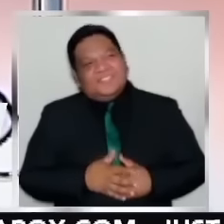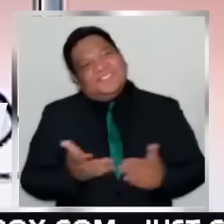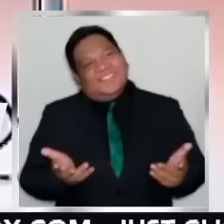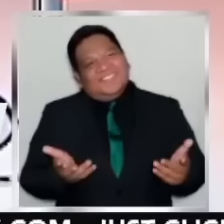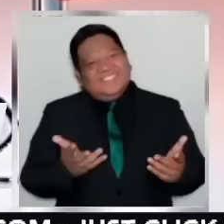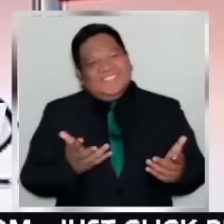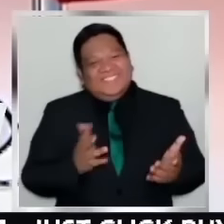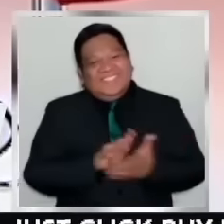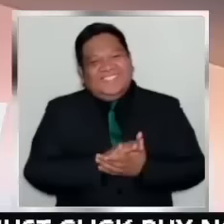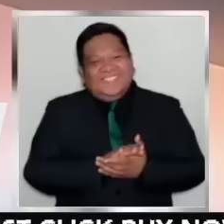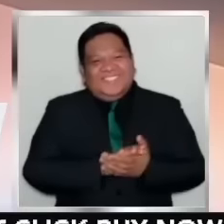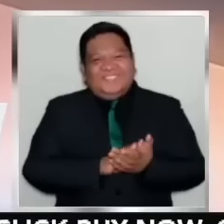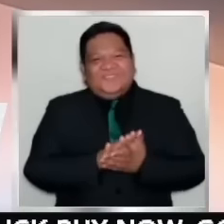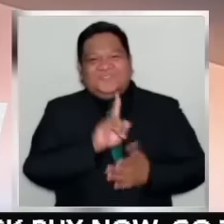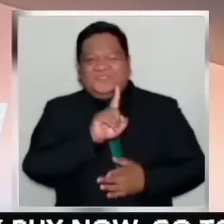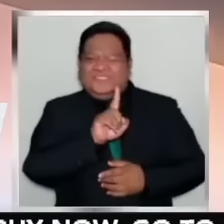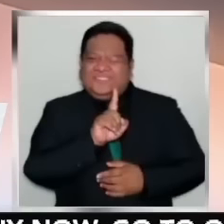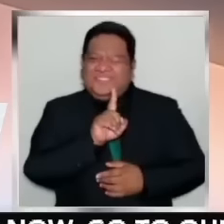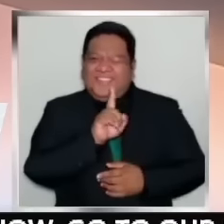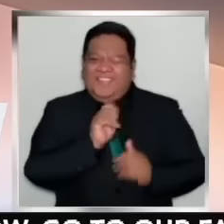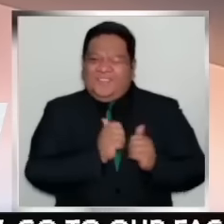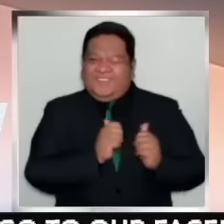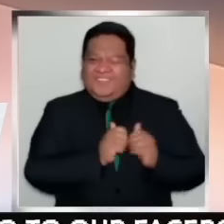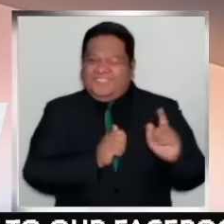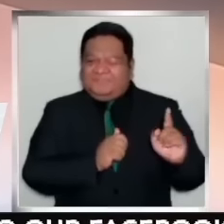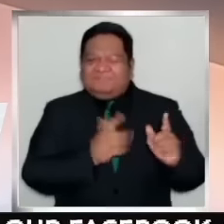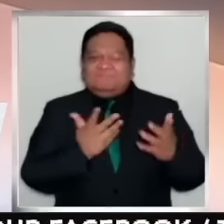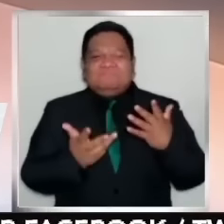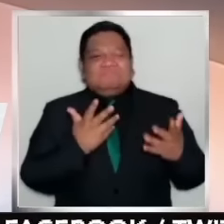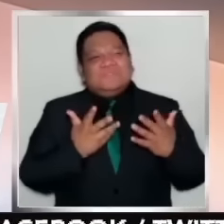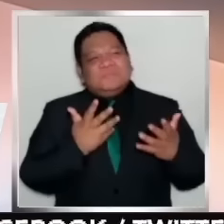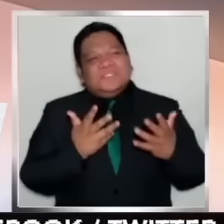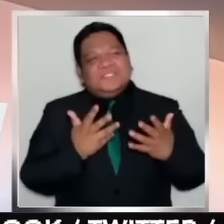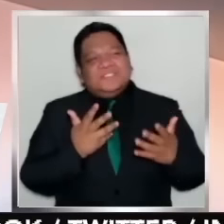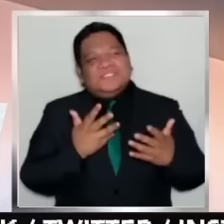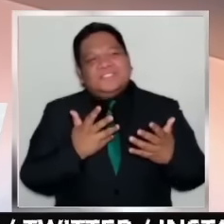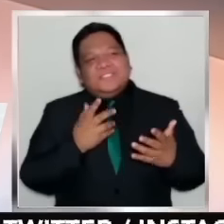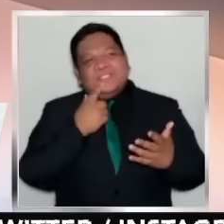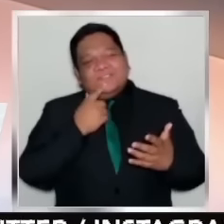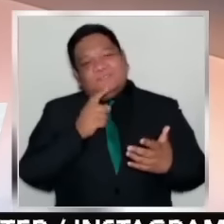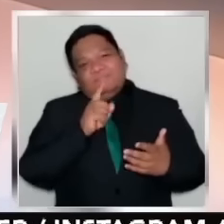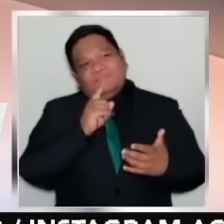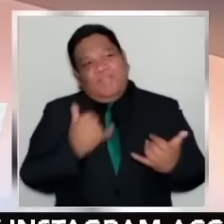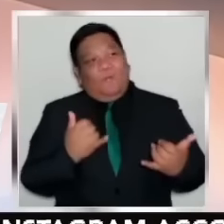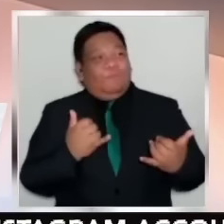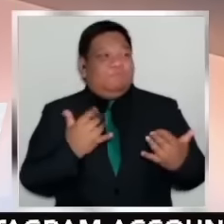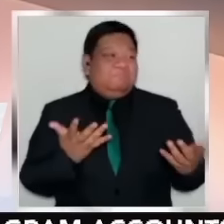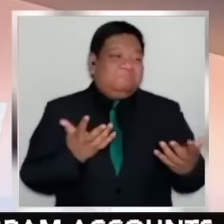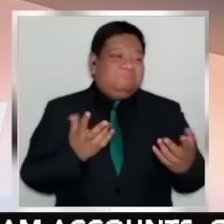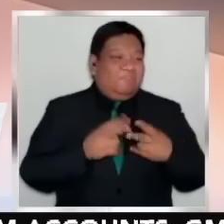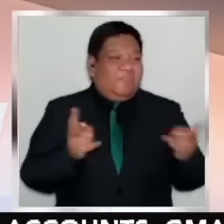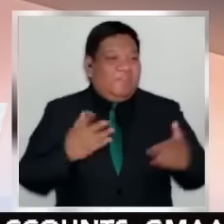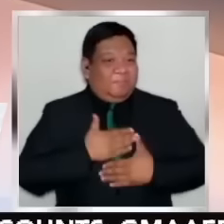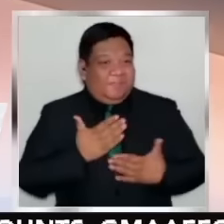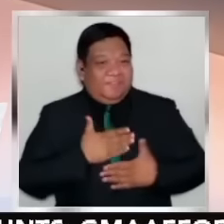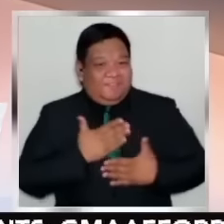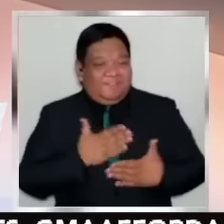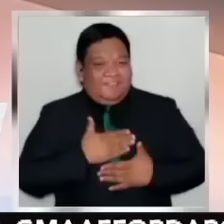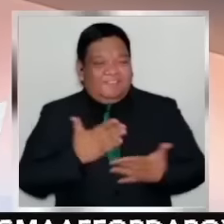wait lang, paano ba to? Siguro I'll just put it this way. I'm very happy. And, you